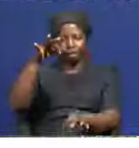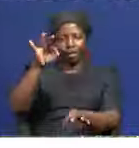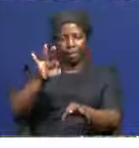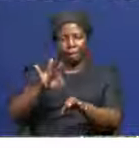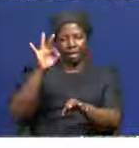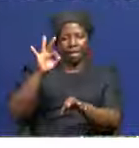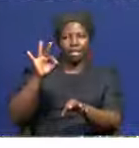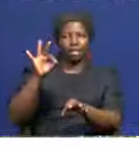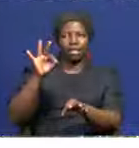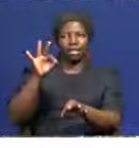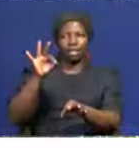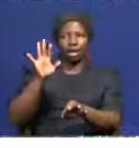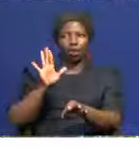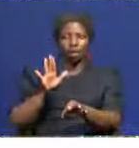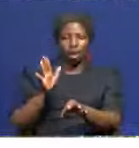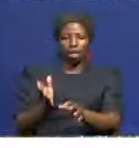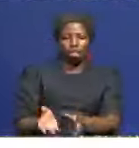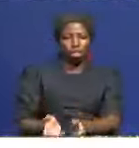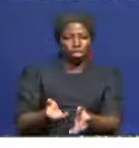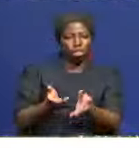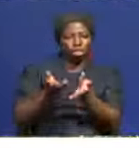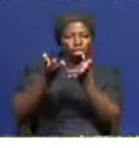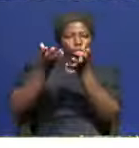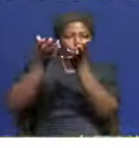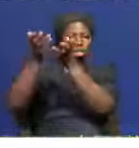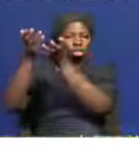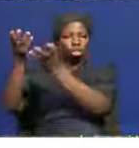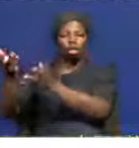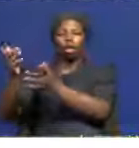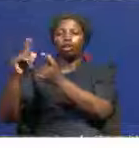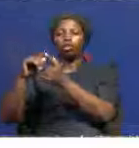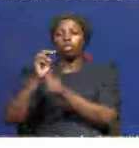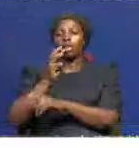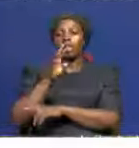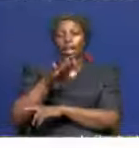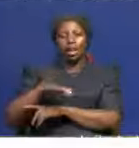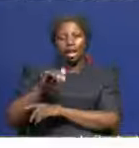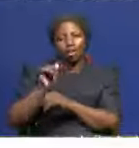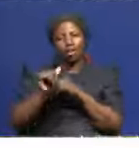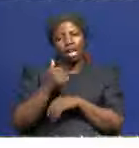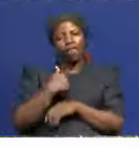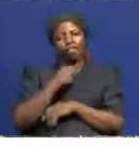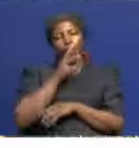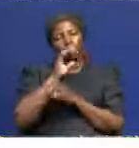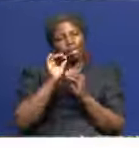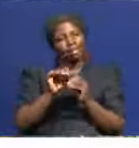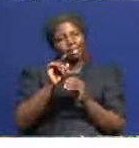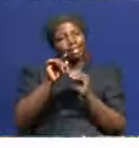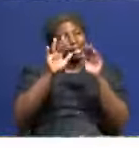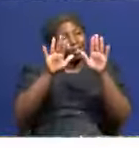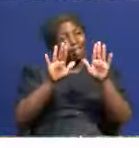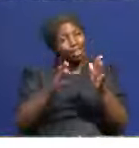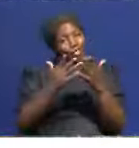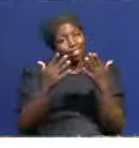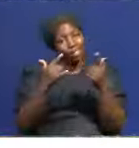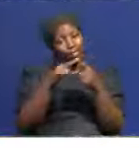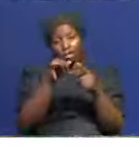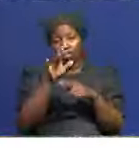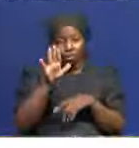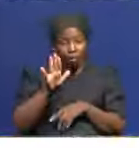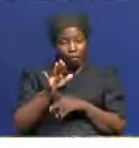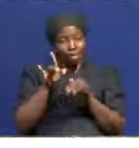alafu anarudishwa, anawekwa mahali ambapo hakuna maji. Ilikuwa ni jambo la maajabu sana. Lakini nyinyi wa mama pia